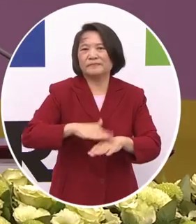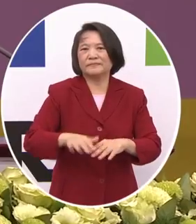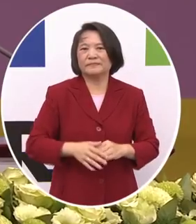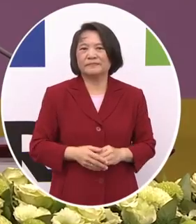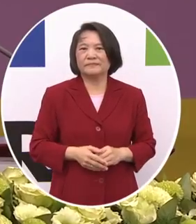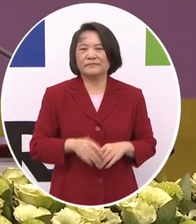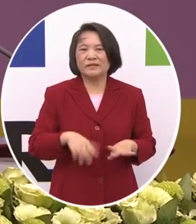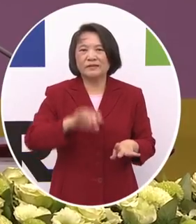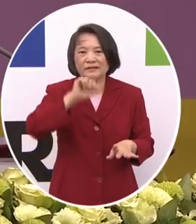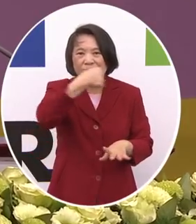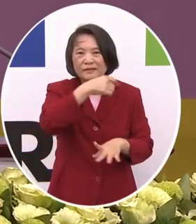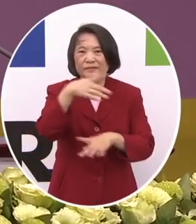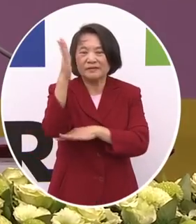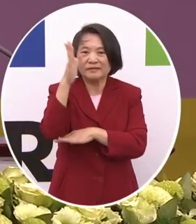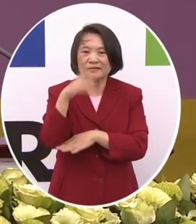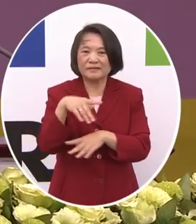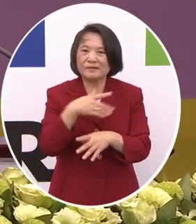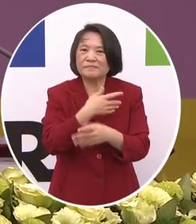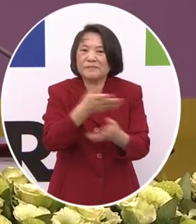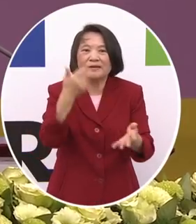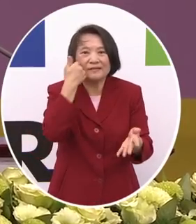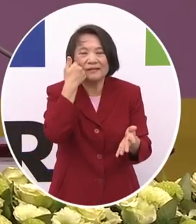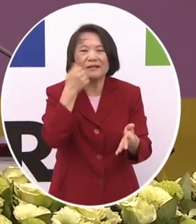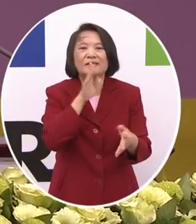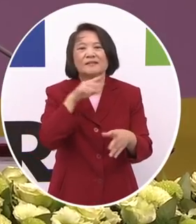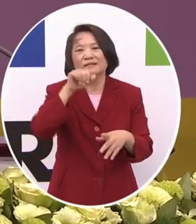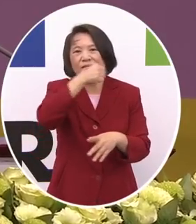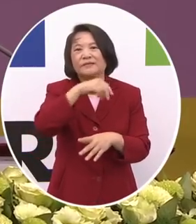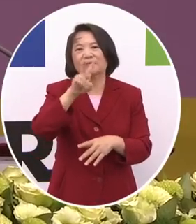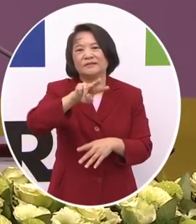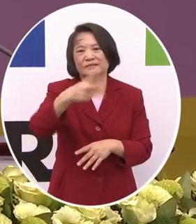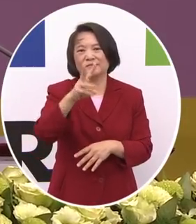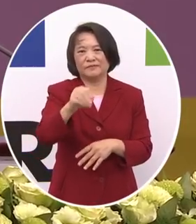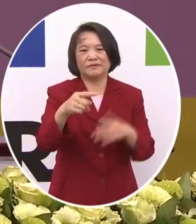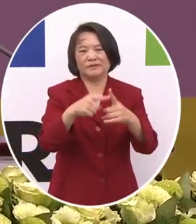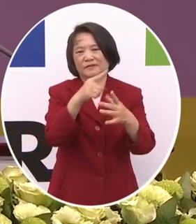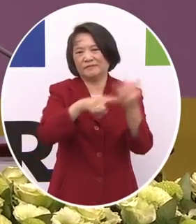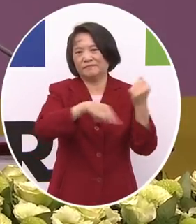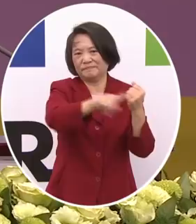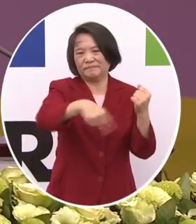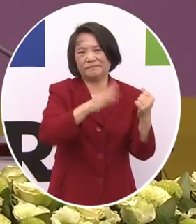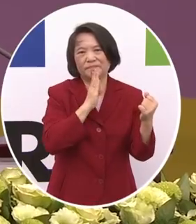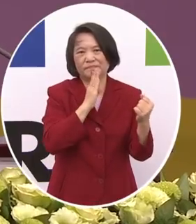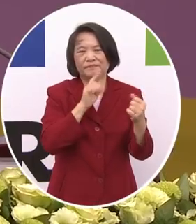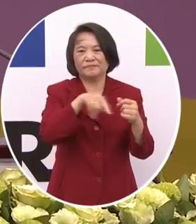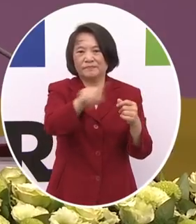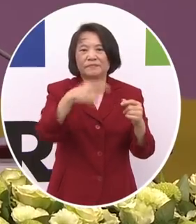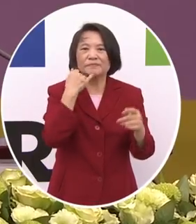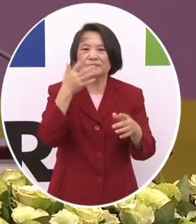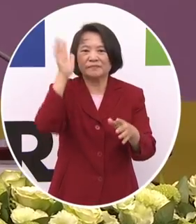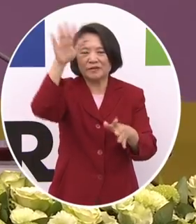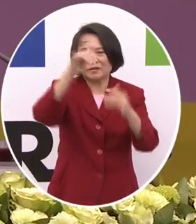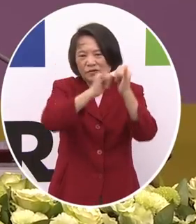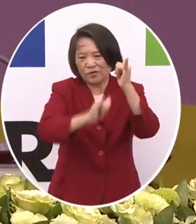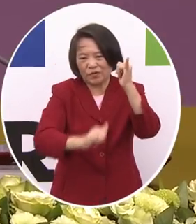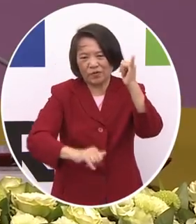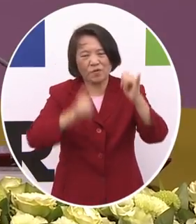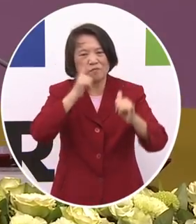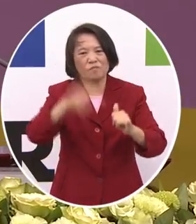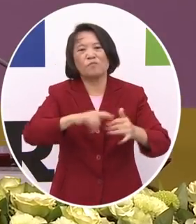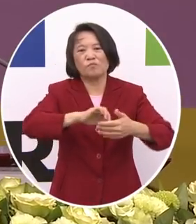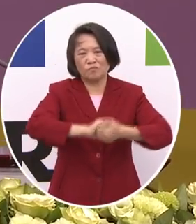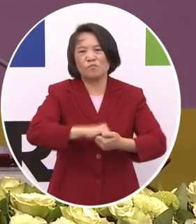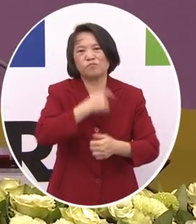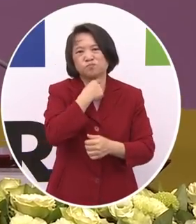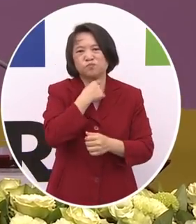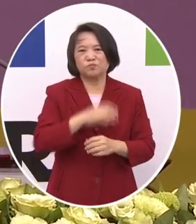家属于2300万人民，这个国家要完整地传给世世代代。